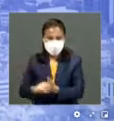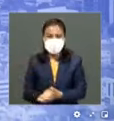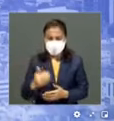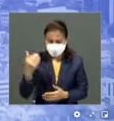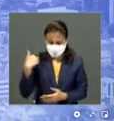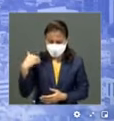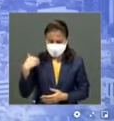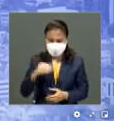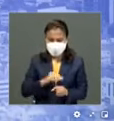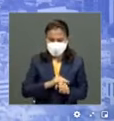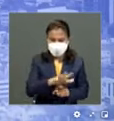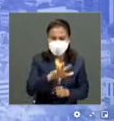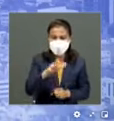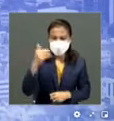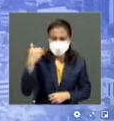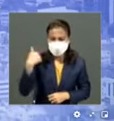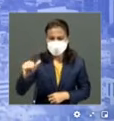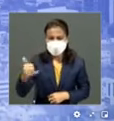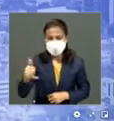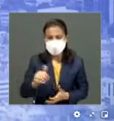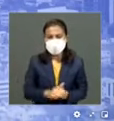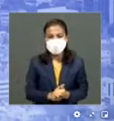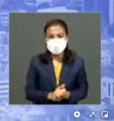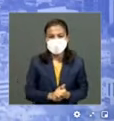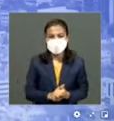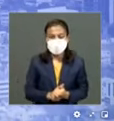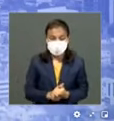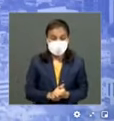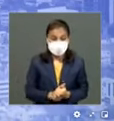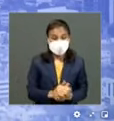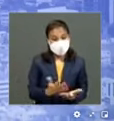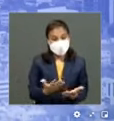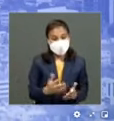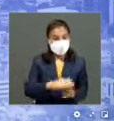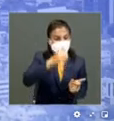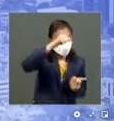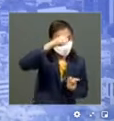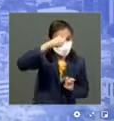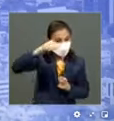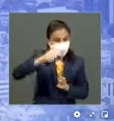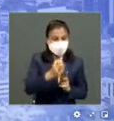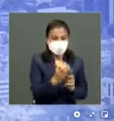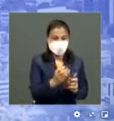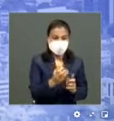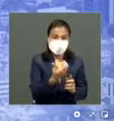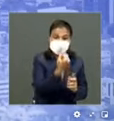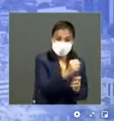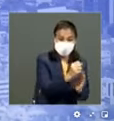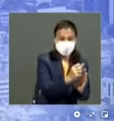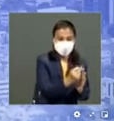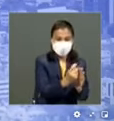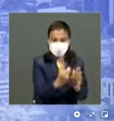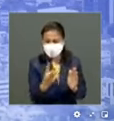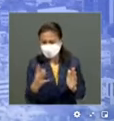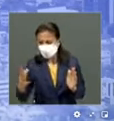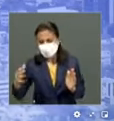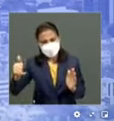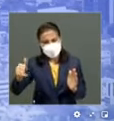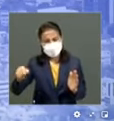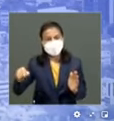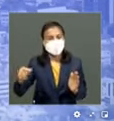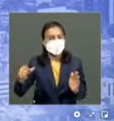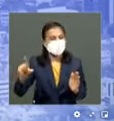ชื้อในวันหลังๆอาจจะมากได้ถึงวันที่21ดังนั้นทางกรมการแพทย์แนะนำว่าเมื่อกลับบ้านจะวัน